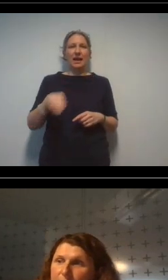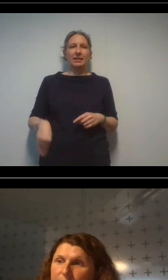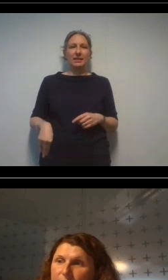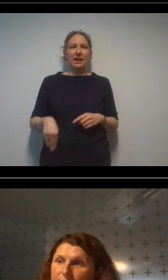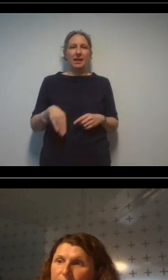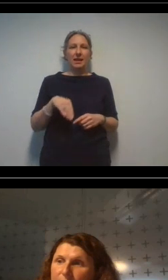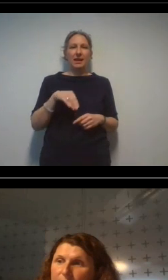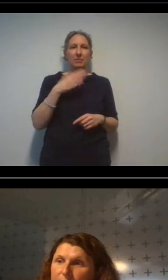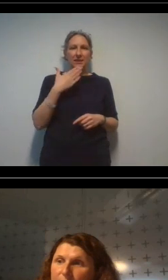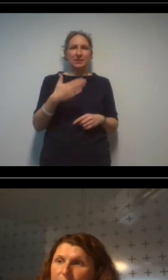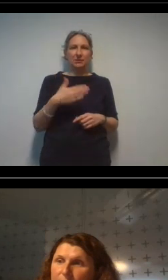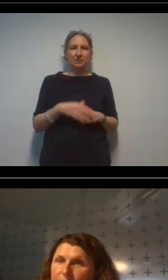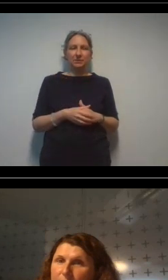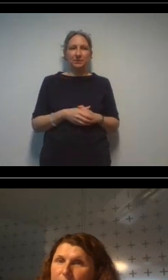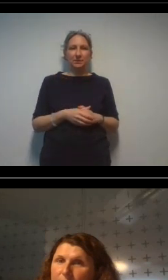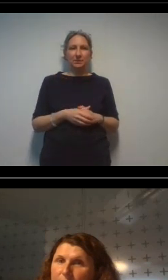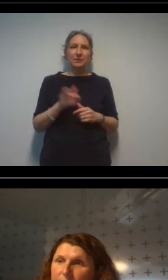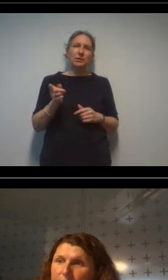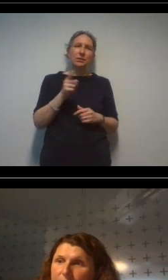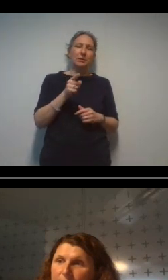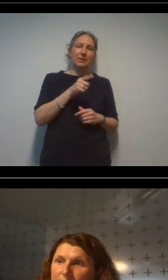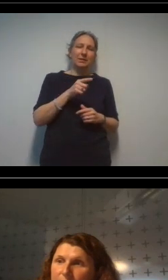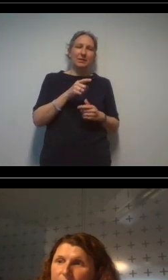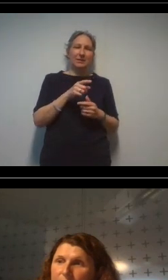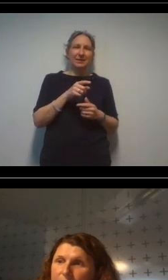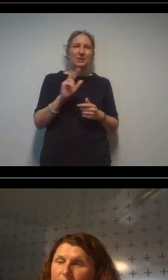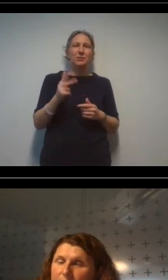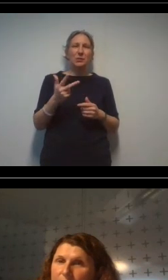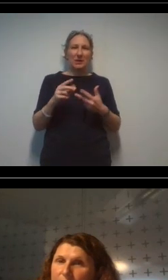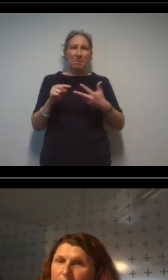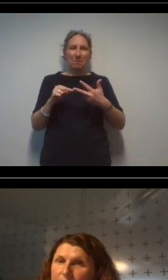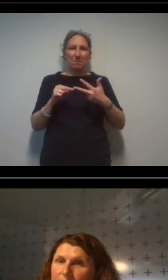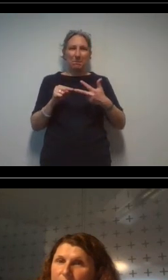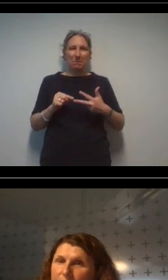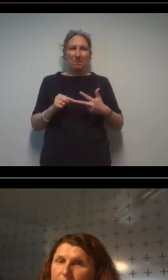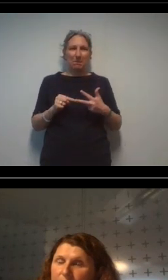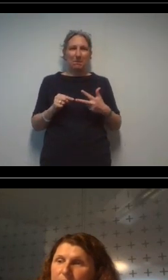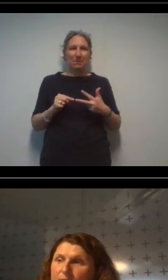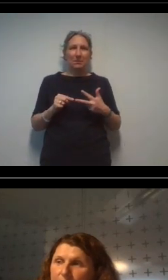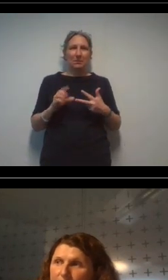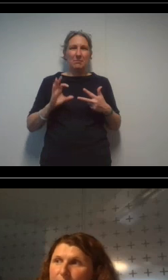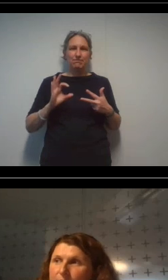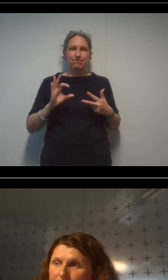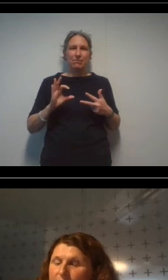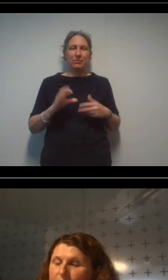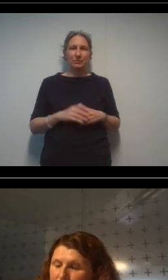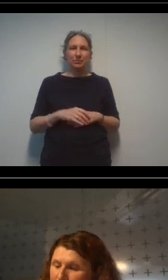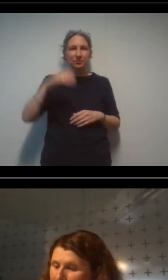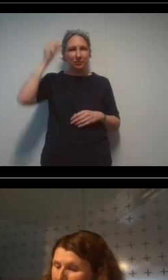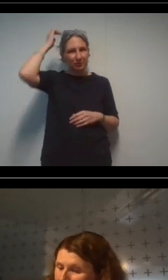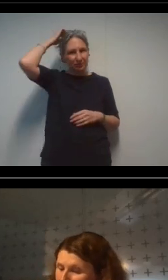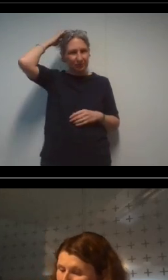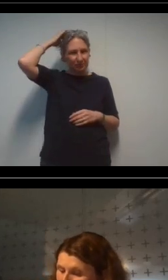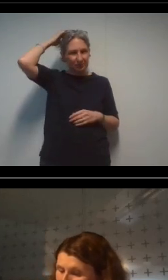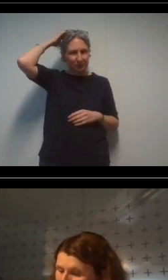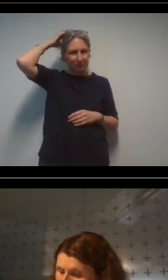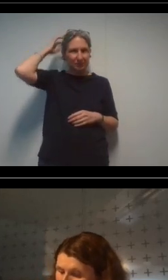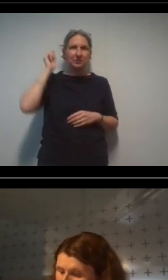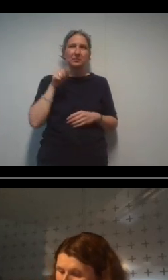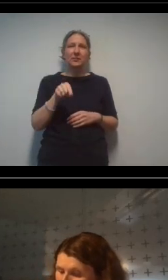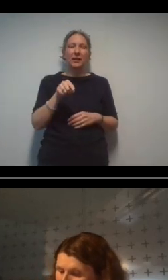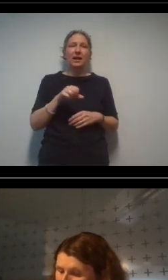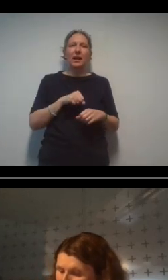Merci, Caroline. Enfin, non, pardon, celle, voilà, sur le mentorat rapidement. Ça, ce sont des actions, donc c'est